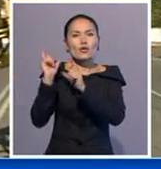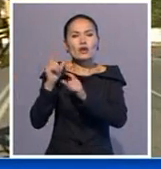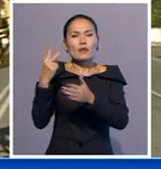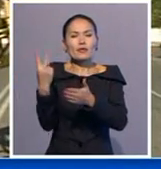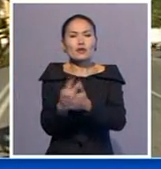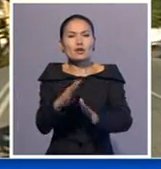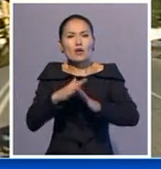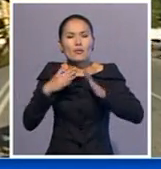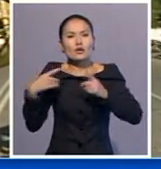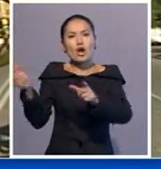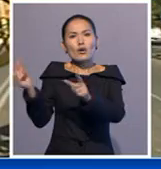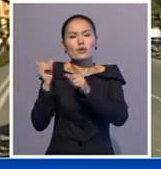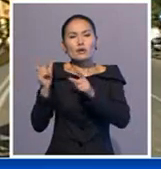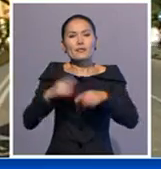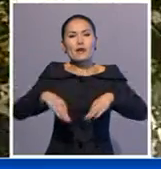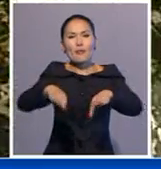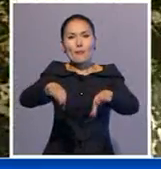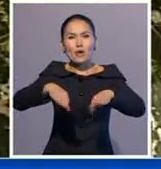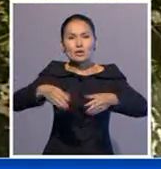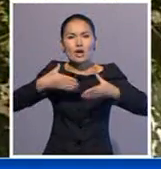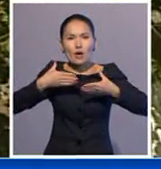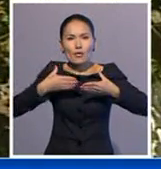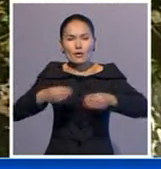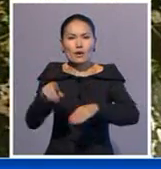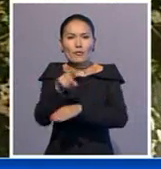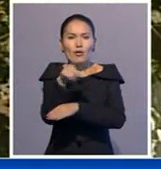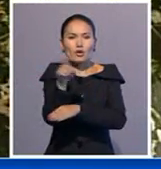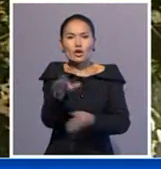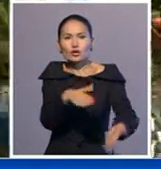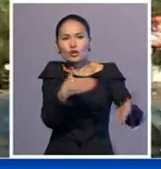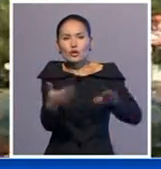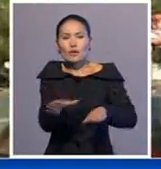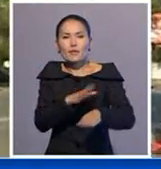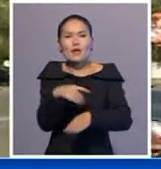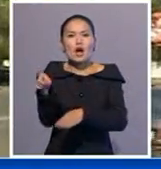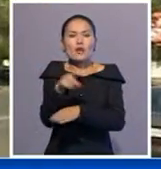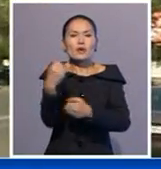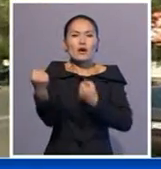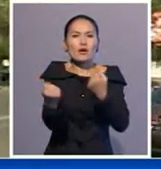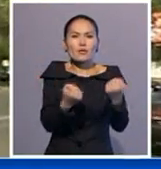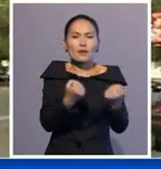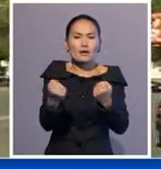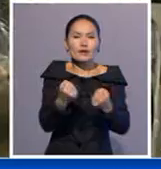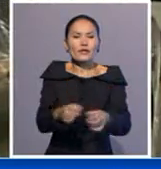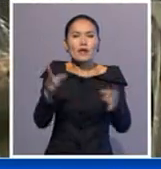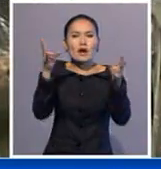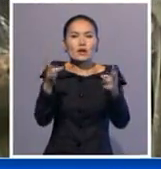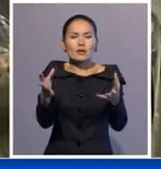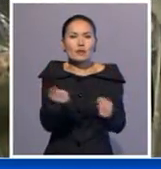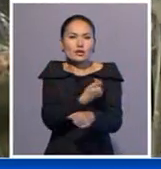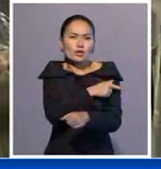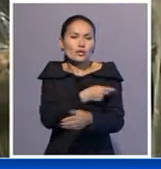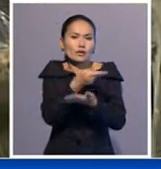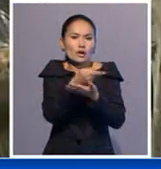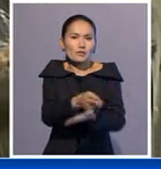жолдағы Volkswagen автокөлігін басып қалған. Өзі жүргізетін кранның машинисі Бағдалы Бодабаев 7-ші клиникалық ауруханаға жеткізілді.